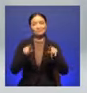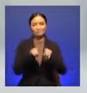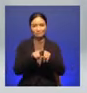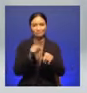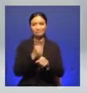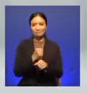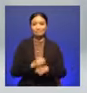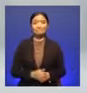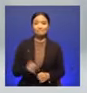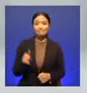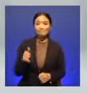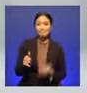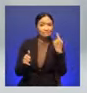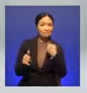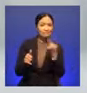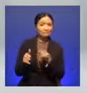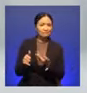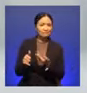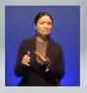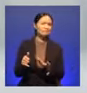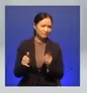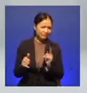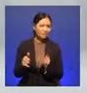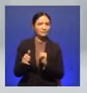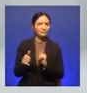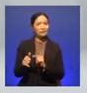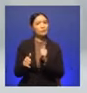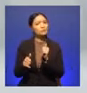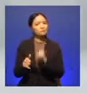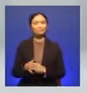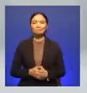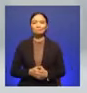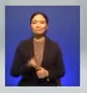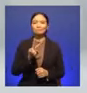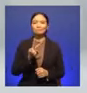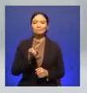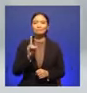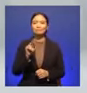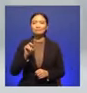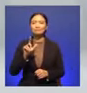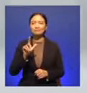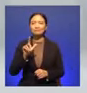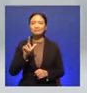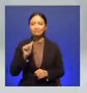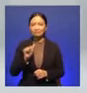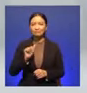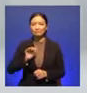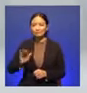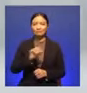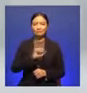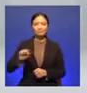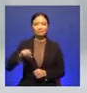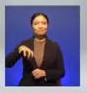นี้เนี่ยก็เรียกได้ว่าเป็นอีกท่านค่ะที่มี DNA ความเป็นสสส.นะคะดิฉันทำงานที่สสส.